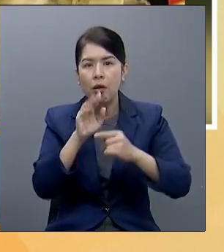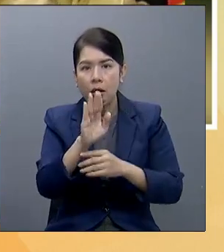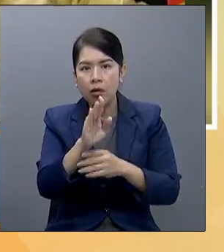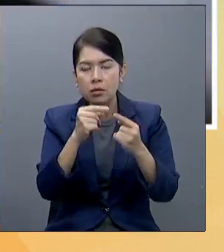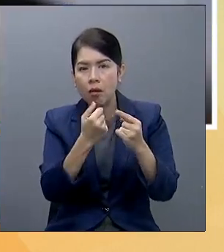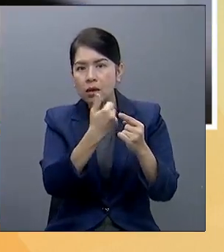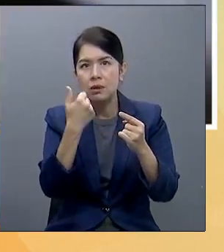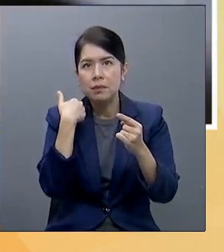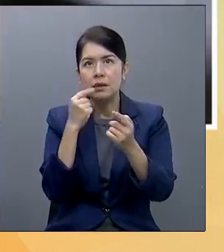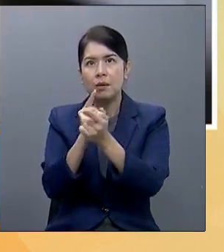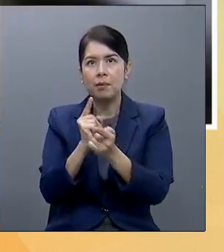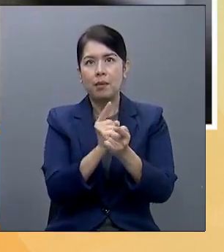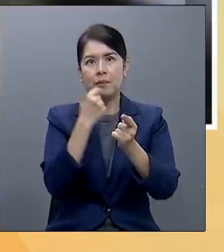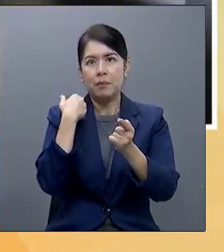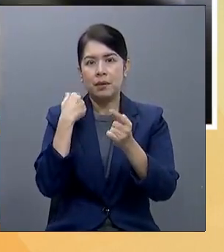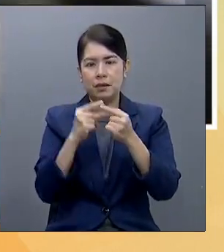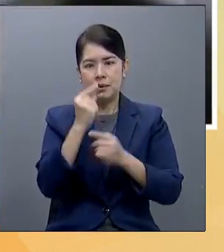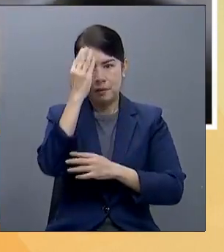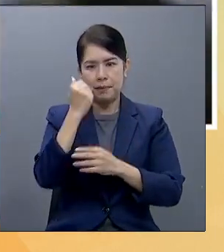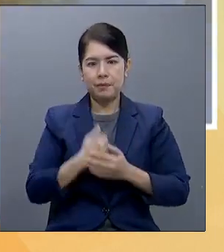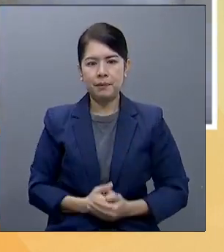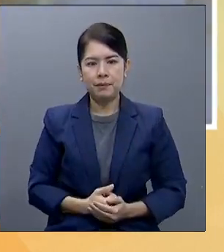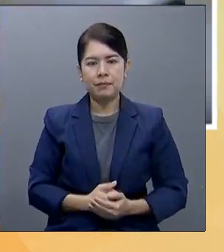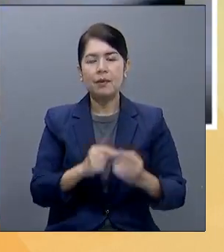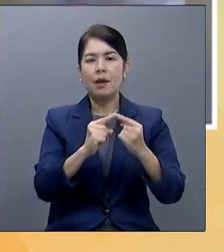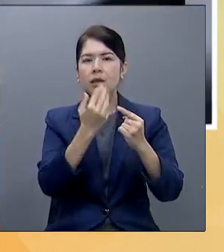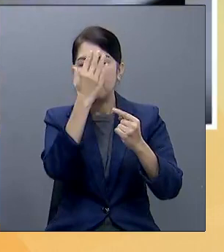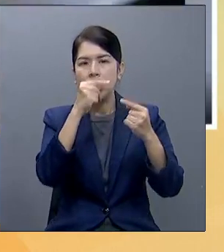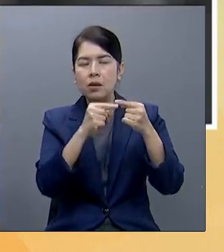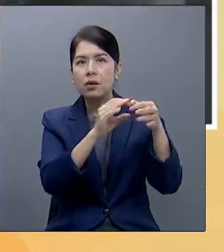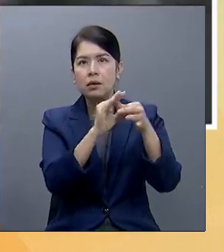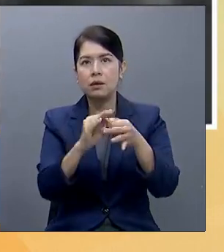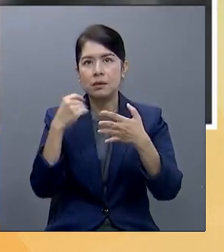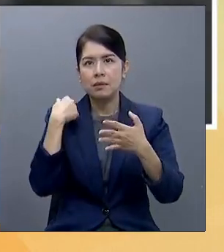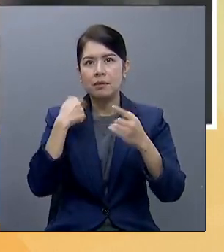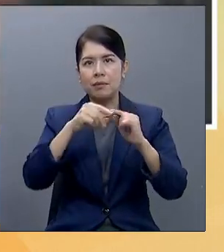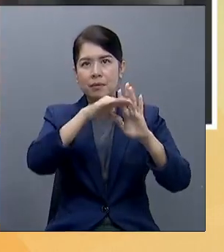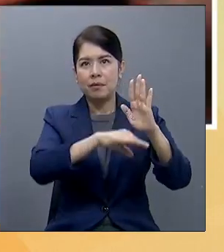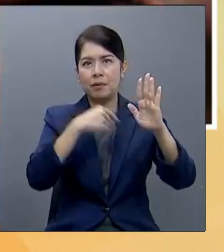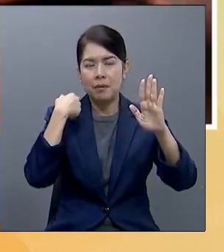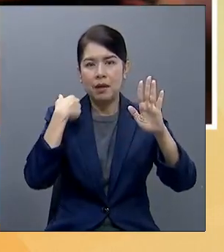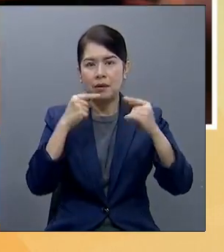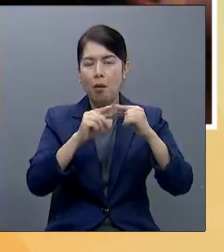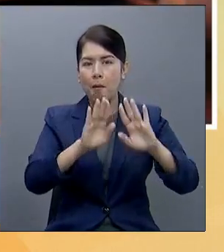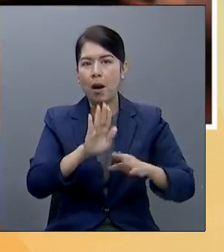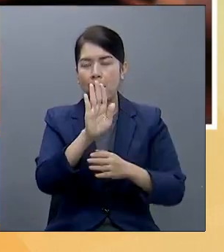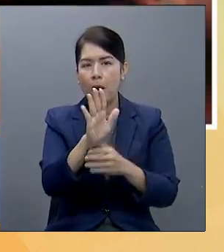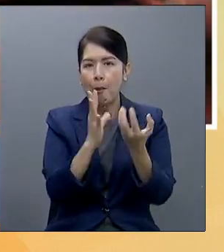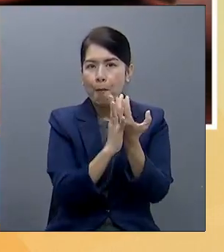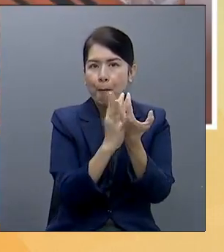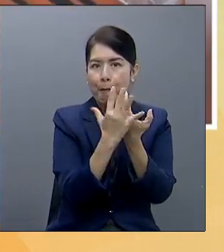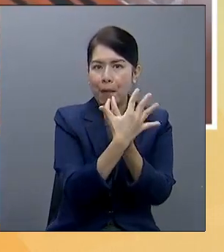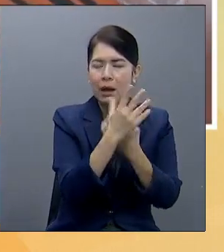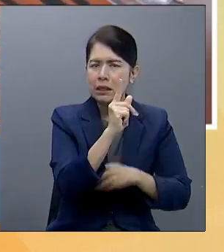ยนะครับเราพบว่าพืชตระกูลกะหล่ำนะครับตระกูลครูซิฟอลัสไม่ว่าจะเป็นดอกกะหล่ำนะครับบรอกโคลี่หรือว่ากะหล่ำปีเนี่ยก็มี